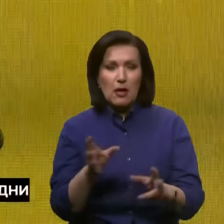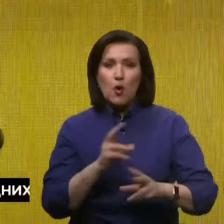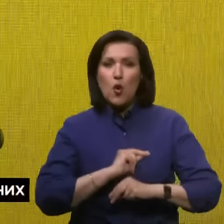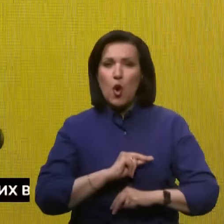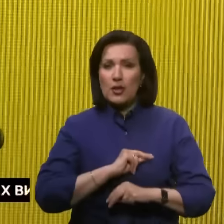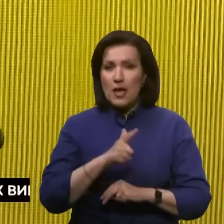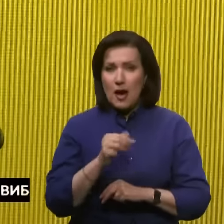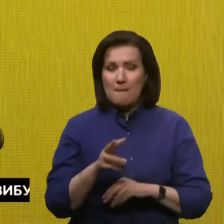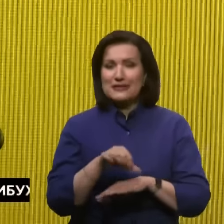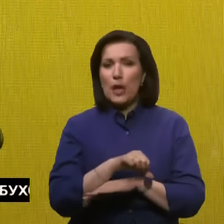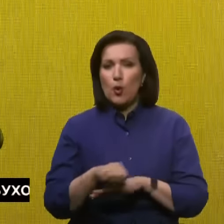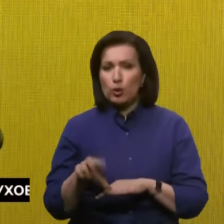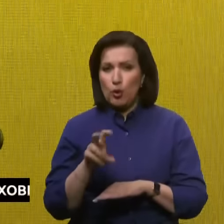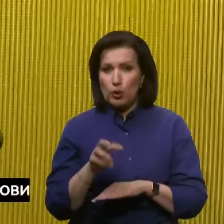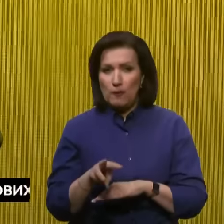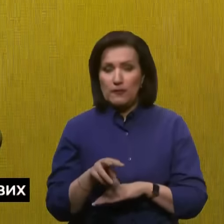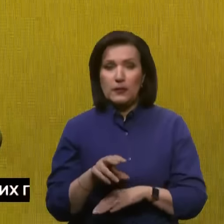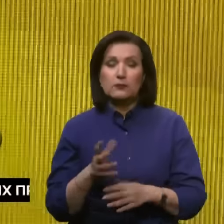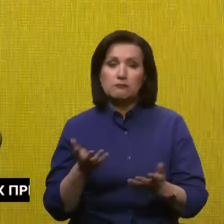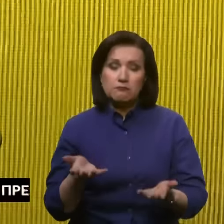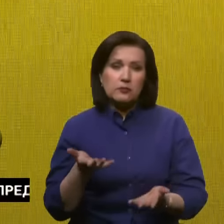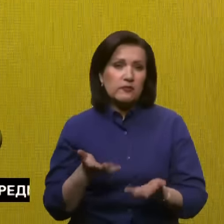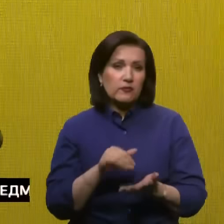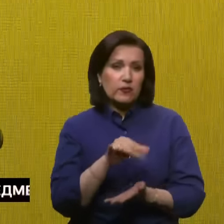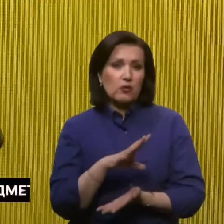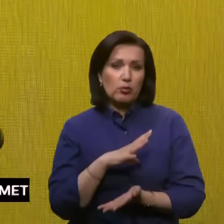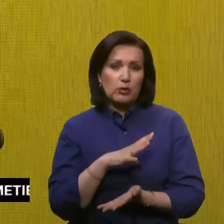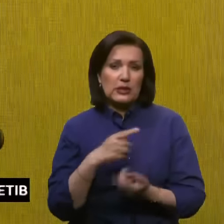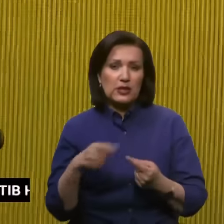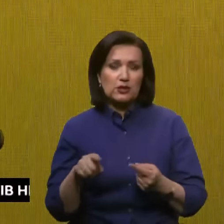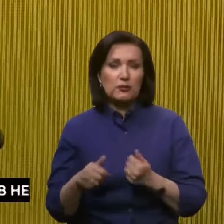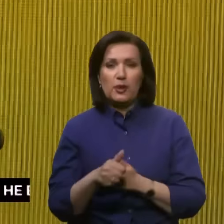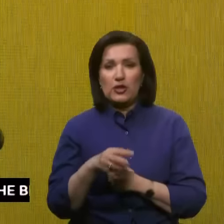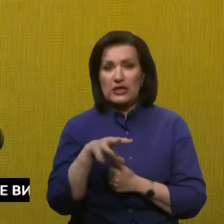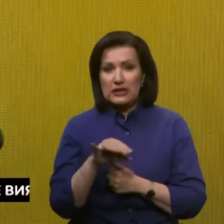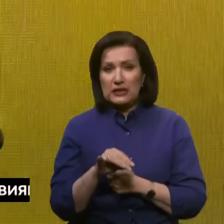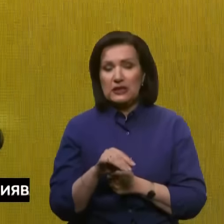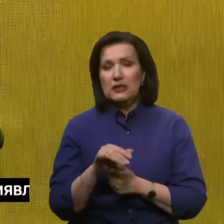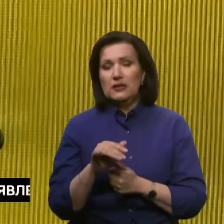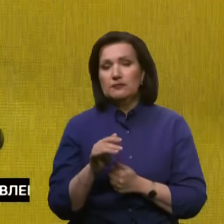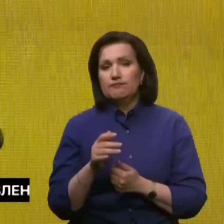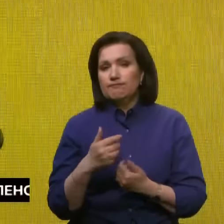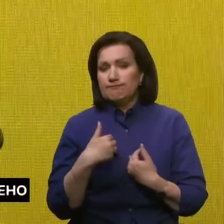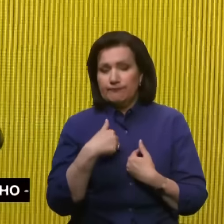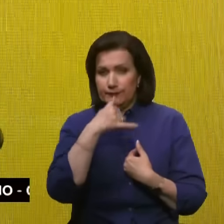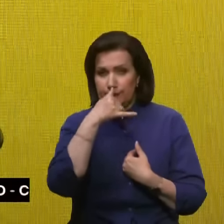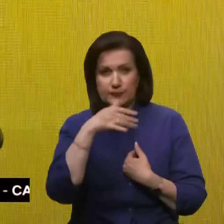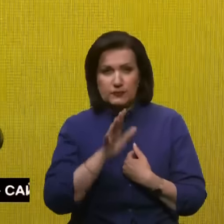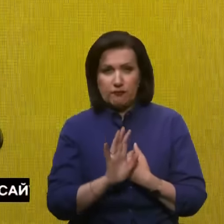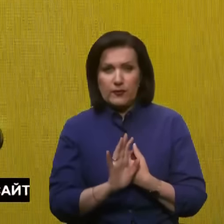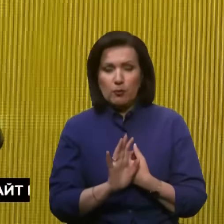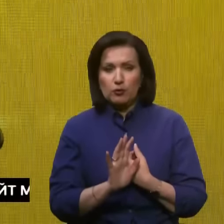колегам за кордоном. Ну, напевно, у них були інші пріоритети. Я не можу